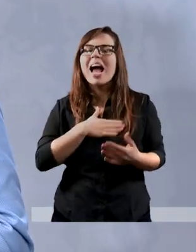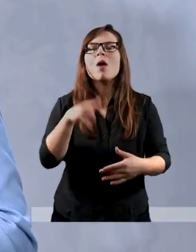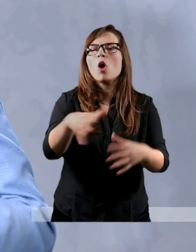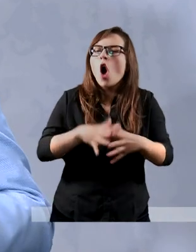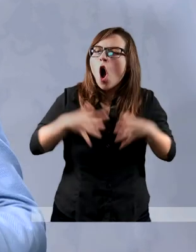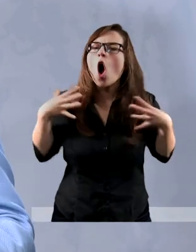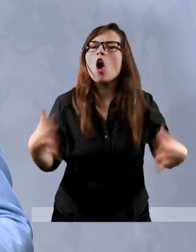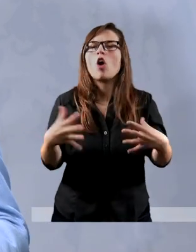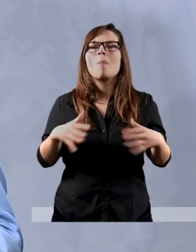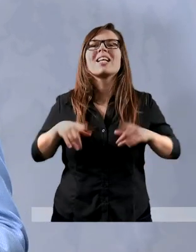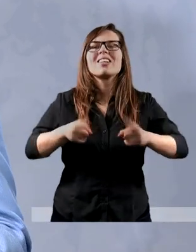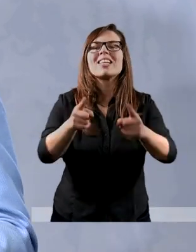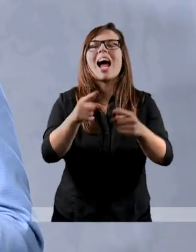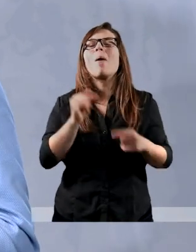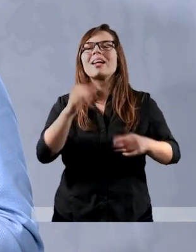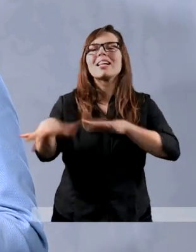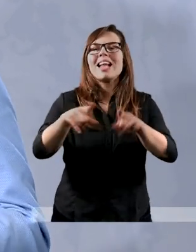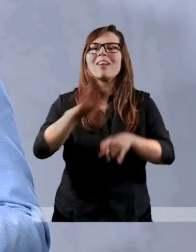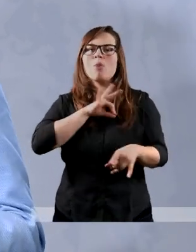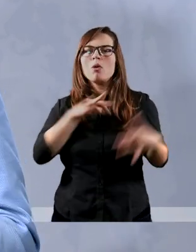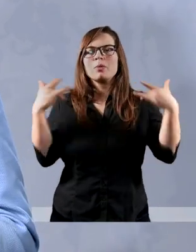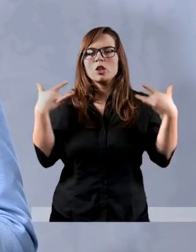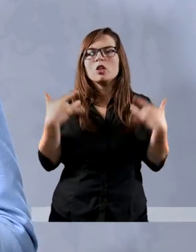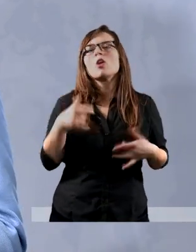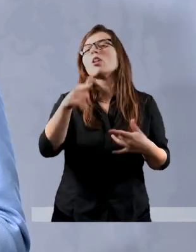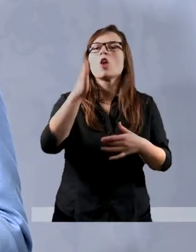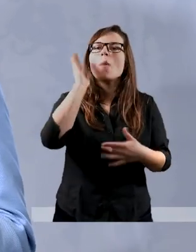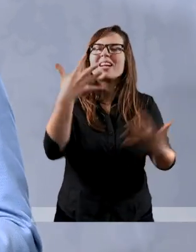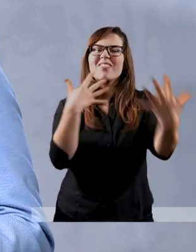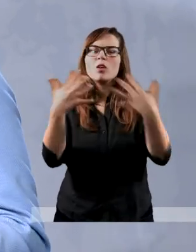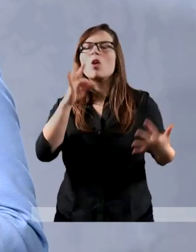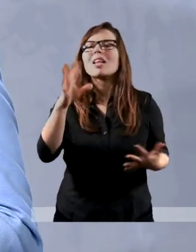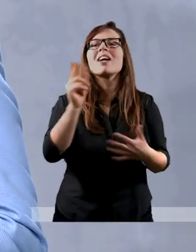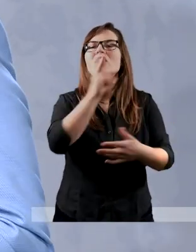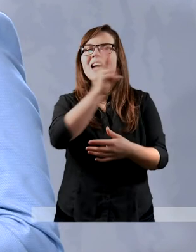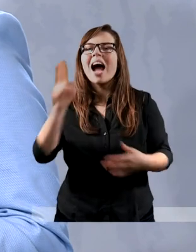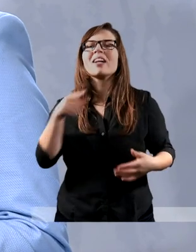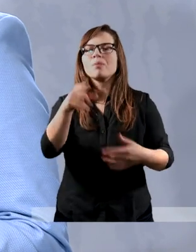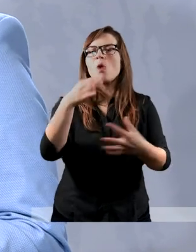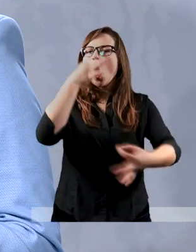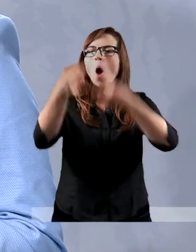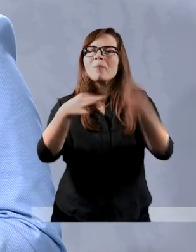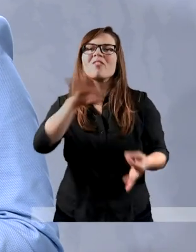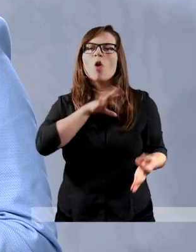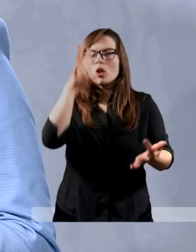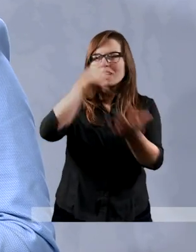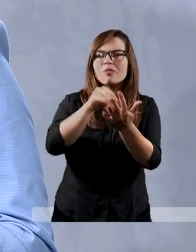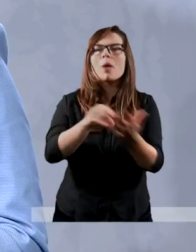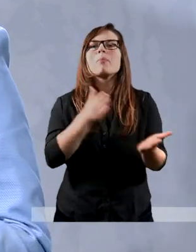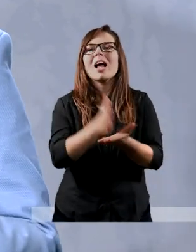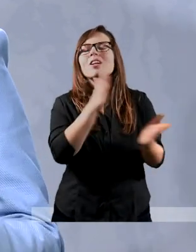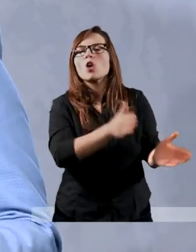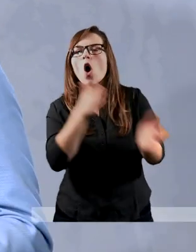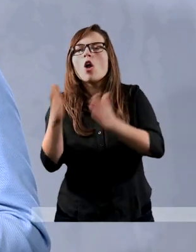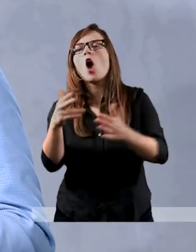miały ogromne znaczenie w naszym życiu. I to będzie wyglądać tak, że każdy z nas opowie swoje doświadczenie przez